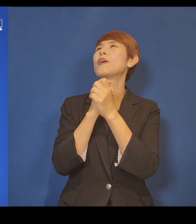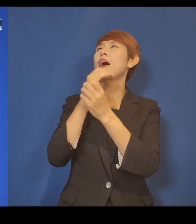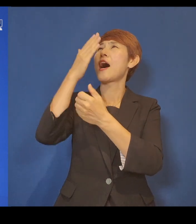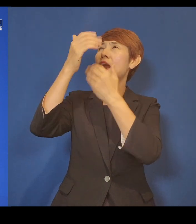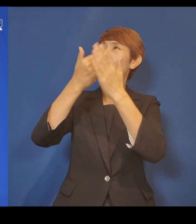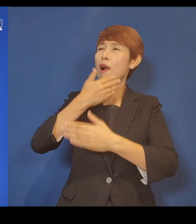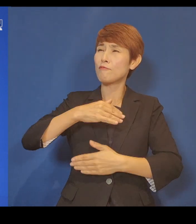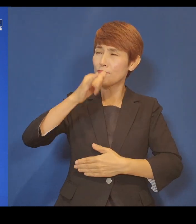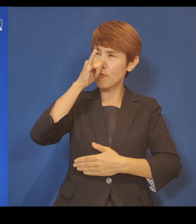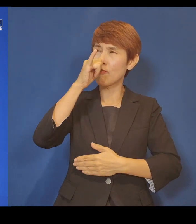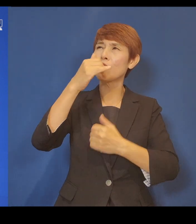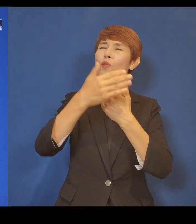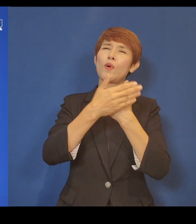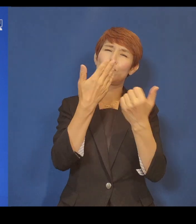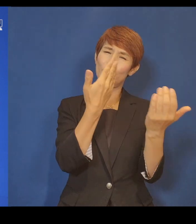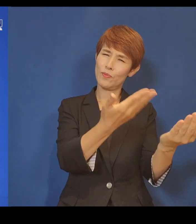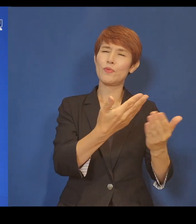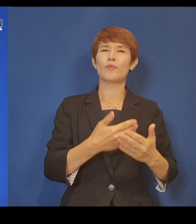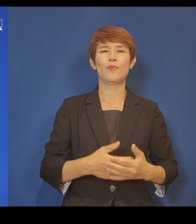하나님을 알게 해 주십시오.